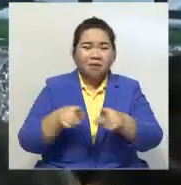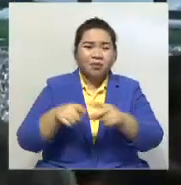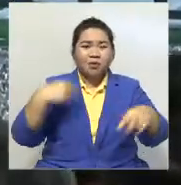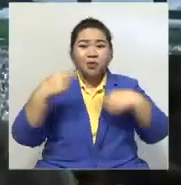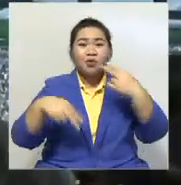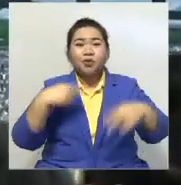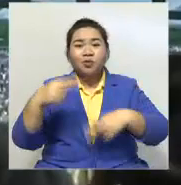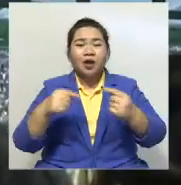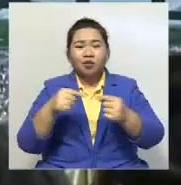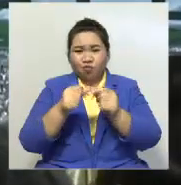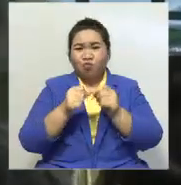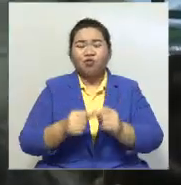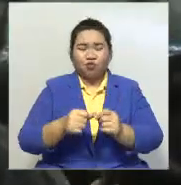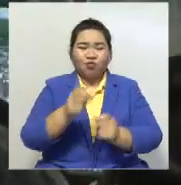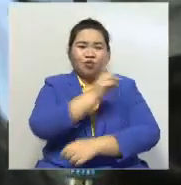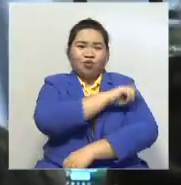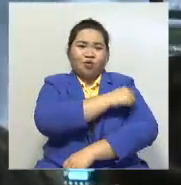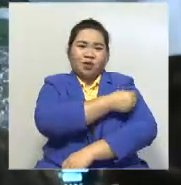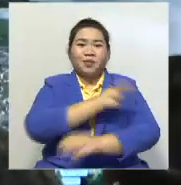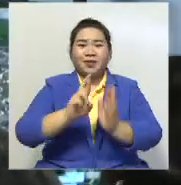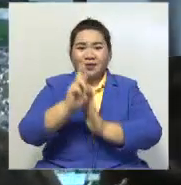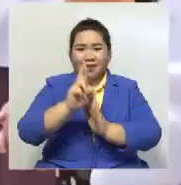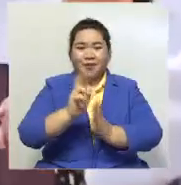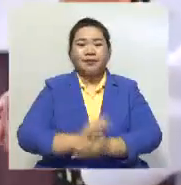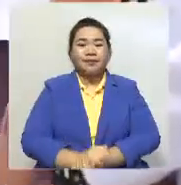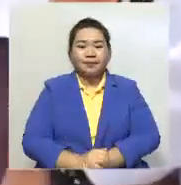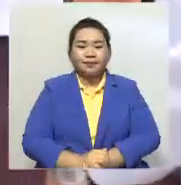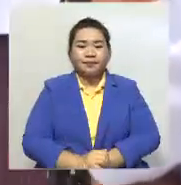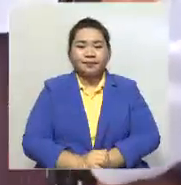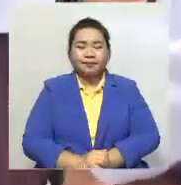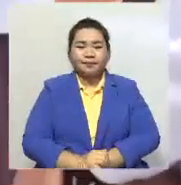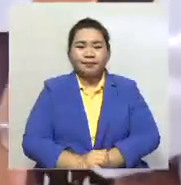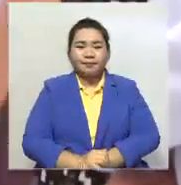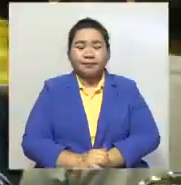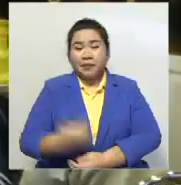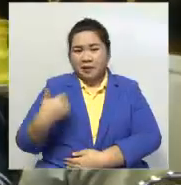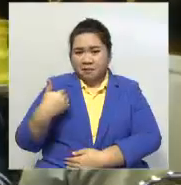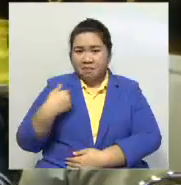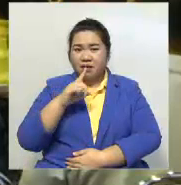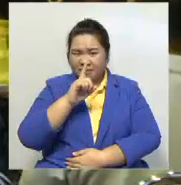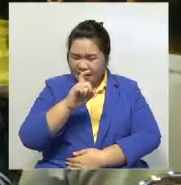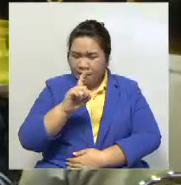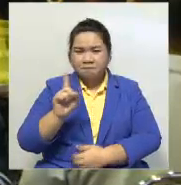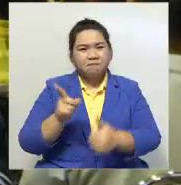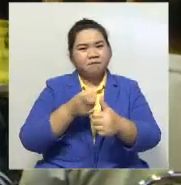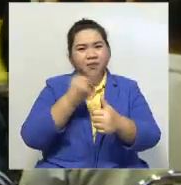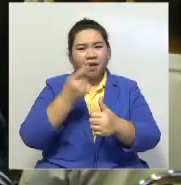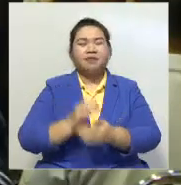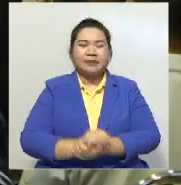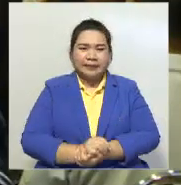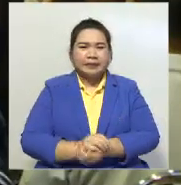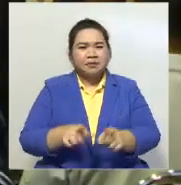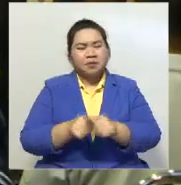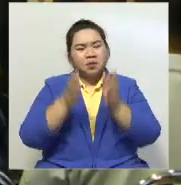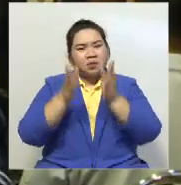ตลอดช่วงเวลาที่อยู่โรงพยาบาลเชียงรายประชานุเคราะห์ด้วยค่ะ และสำหรับคำถามแรกนะครับก็ถือว่าเป็นการคลาย